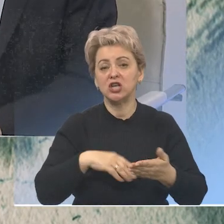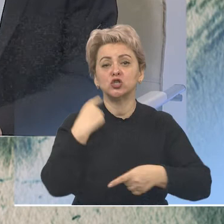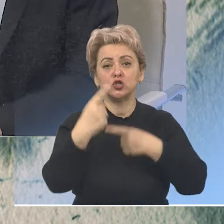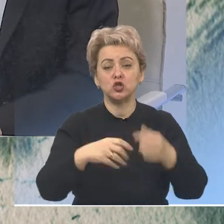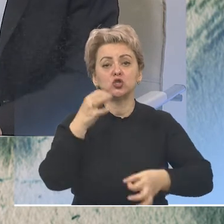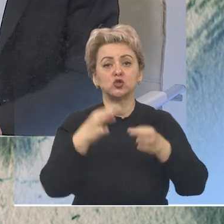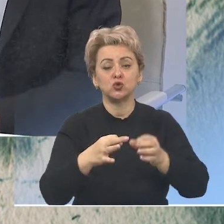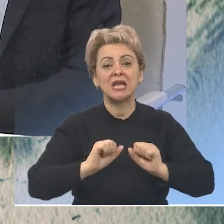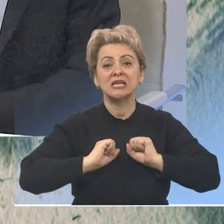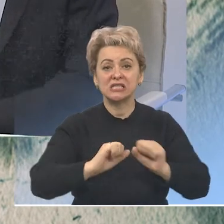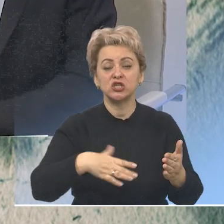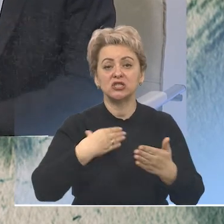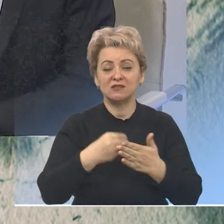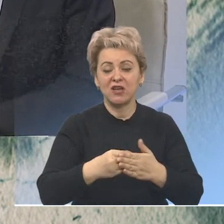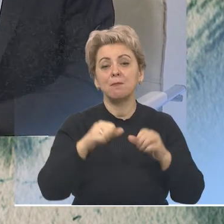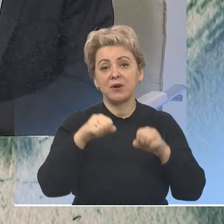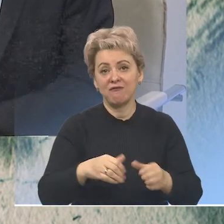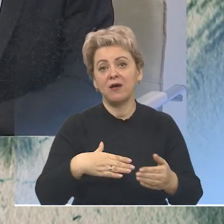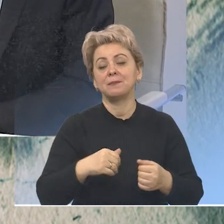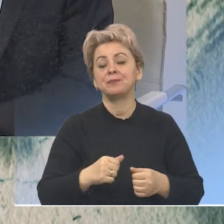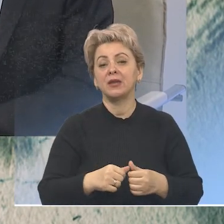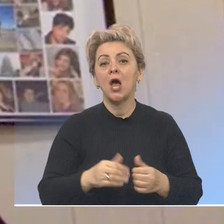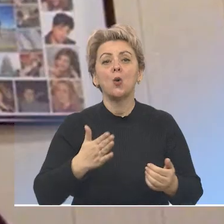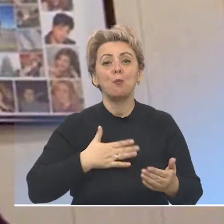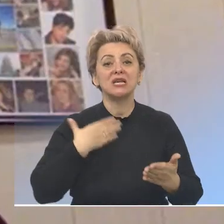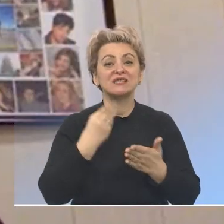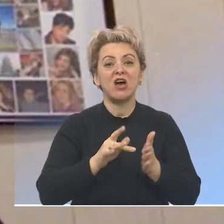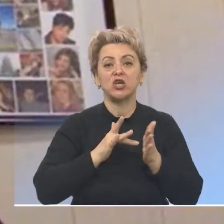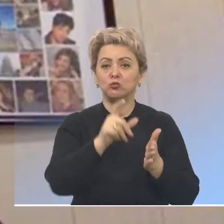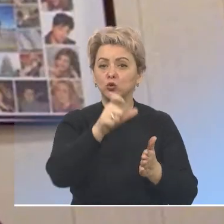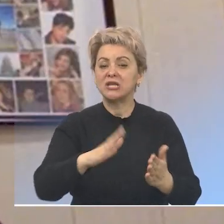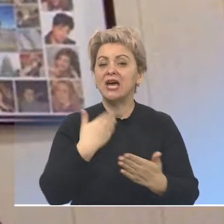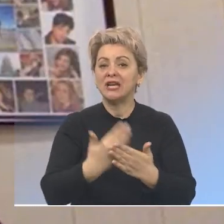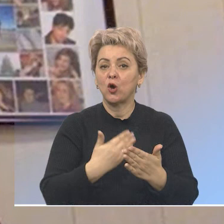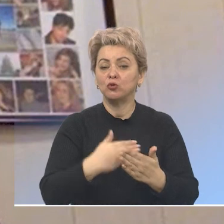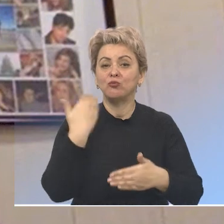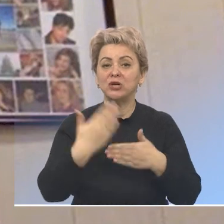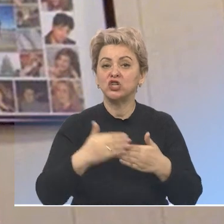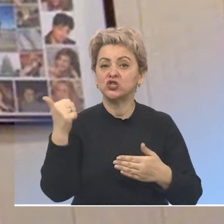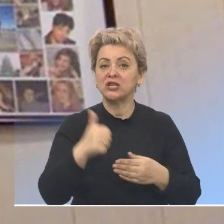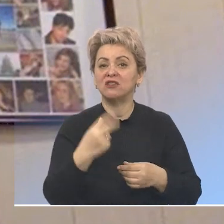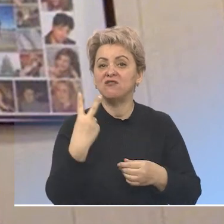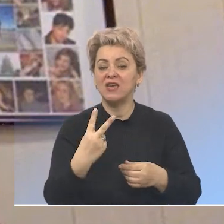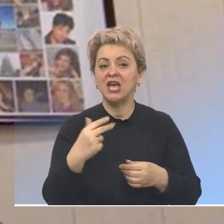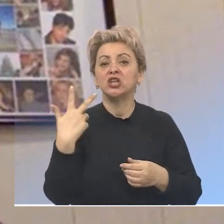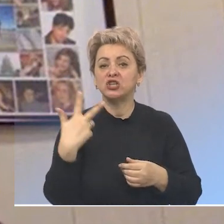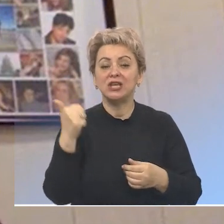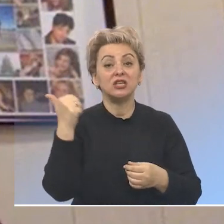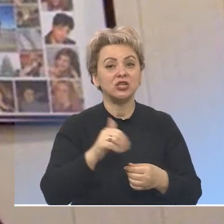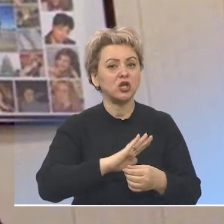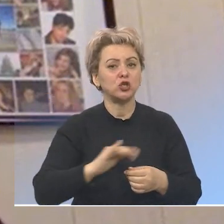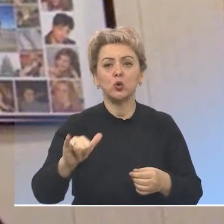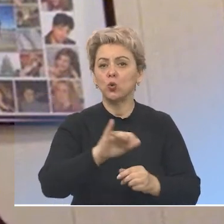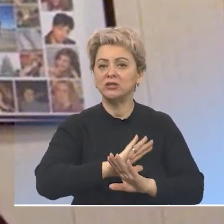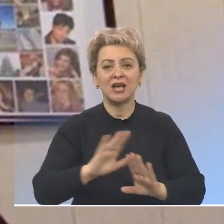уже через суд отстаивать свою позицию, свою точку зрения. Мы своим туристам рекомендуем в ближайшую неделю, две, три,